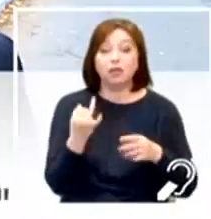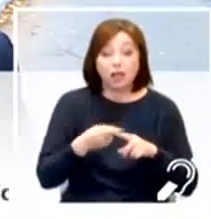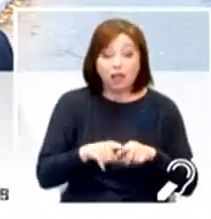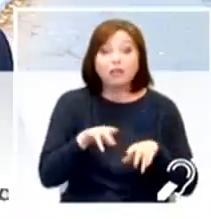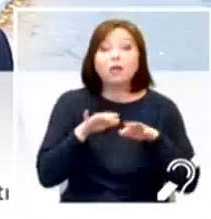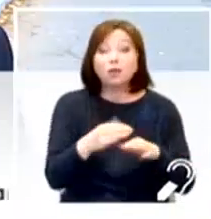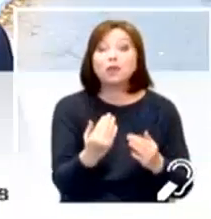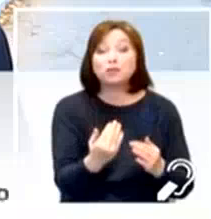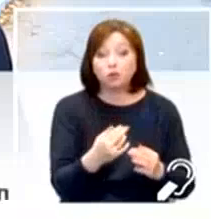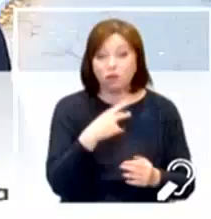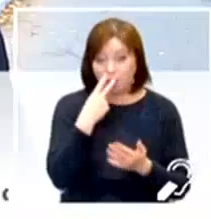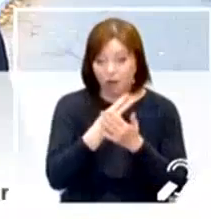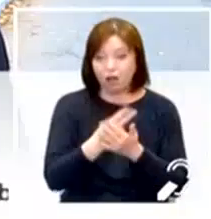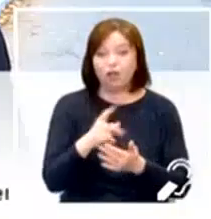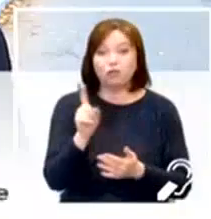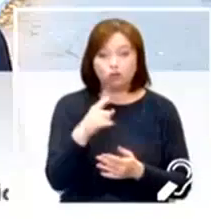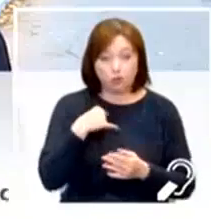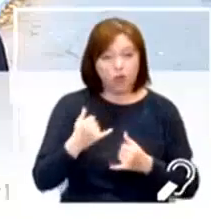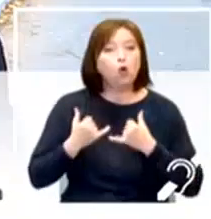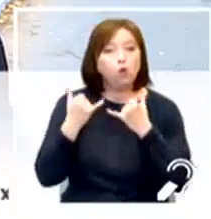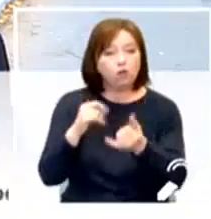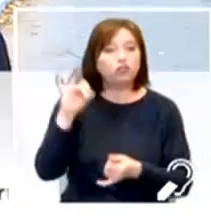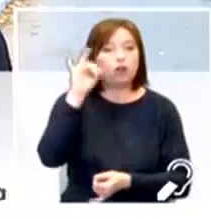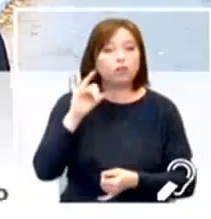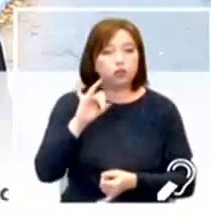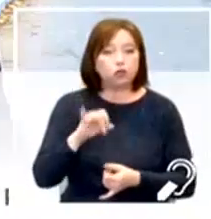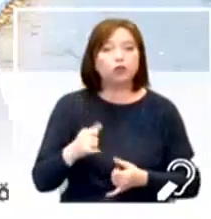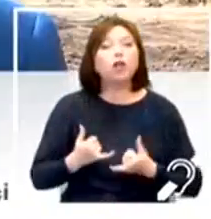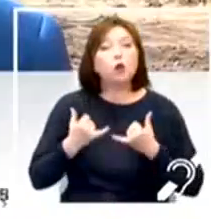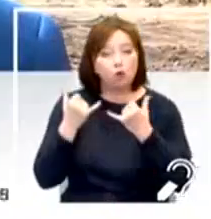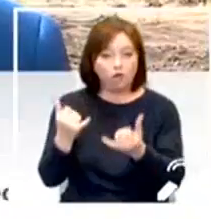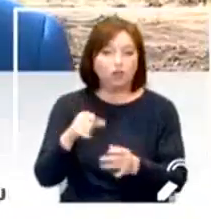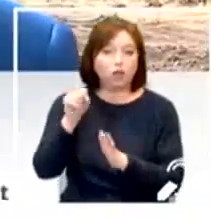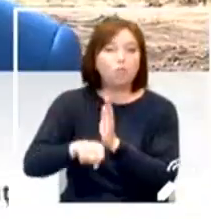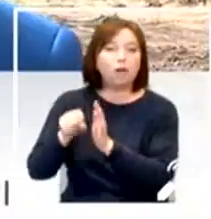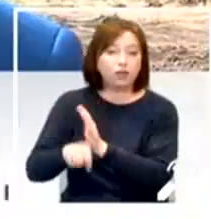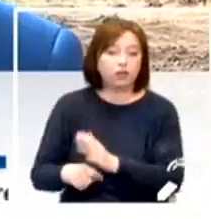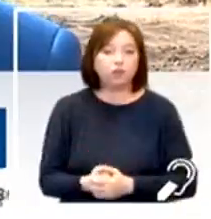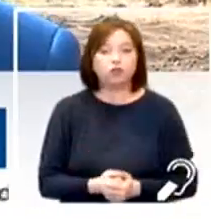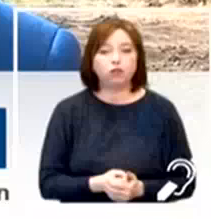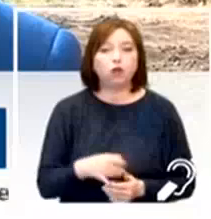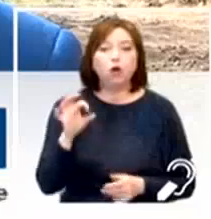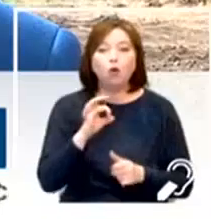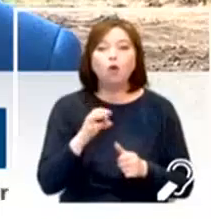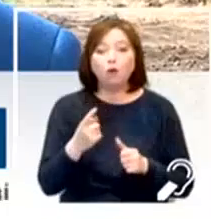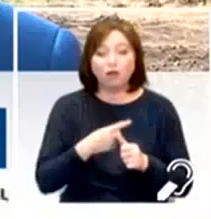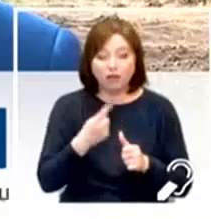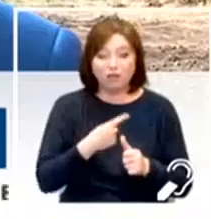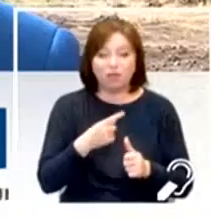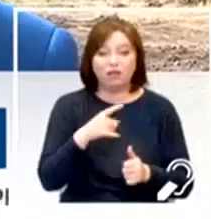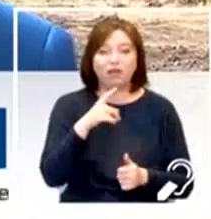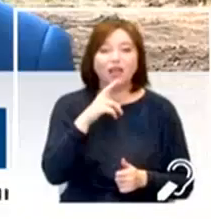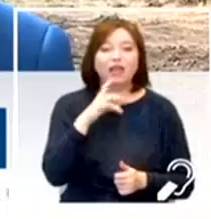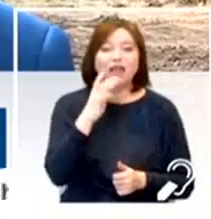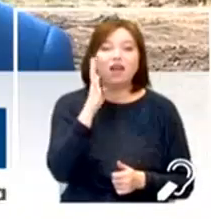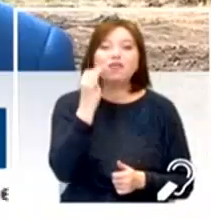astăzi arătăm că noi ne respectăm istoria și ne respectăm înaintașii. Privitor la numele văsienenilor care au căzut în luptele